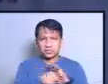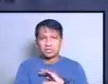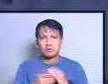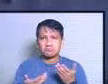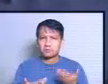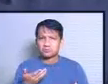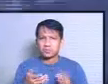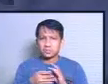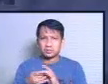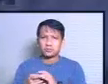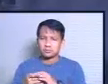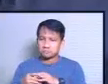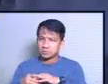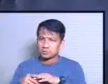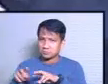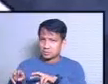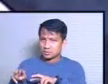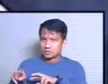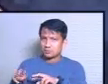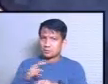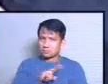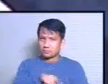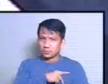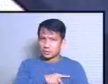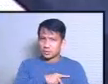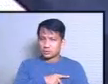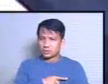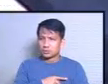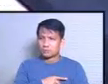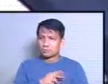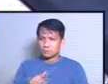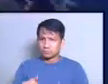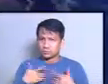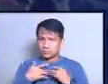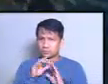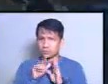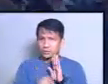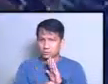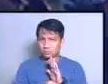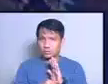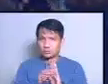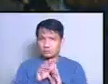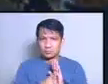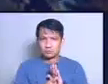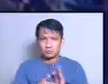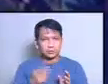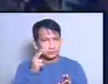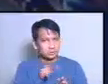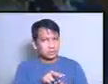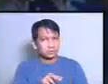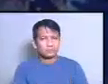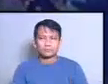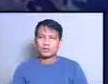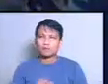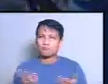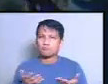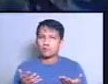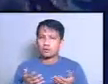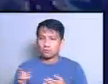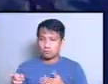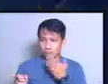mga pag-aaralan natin, yung kanyang personal na buhay, marunong. Base po saan siya?